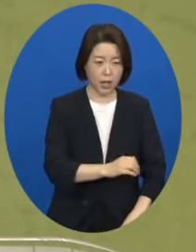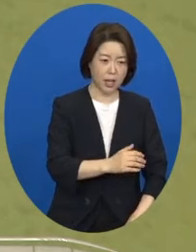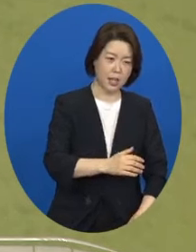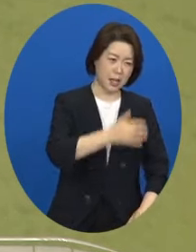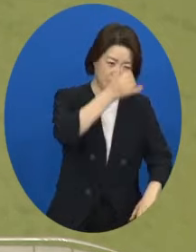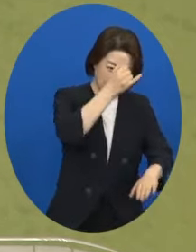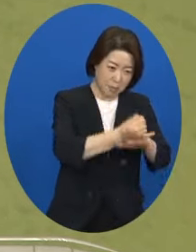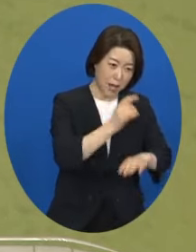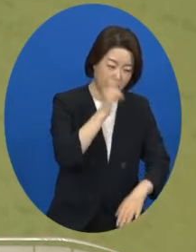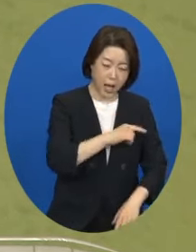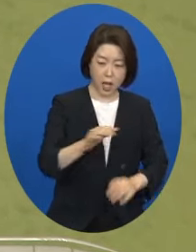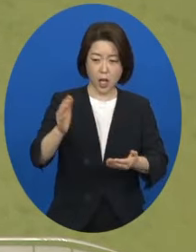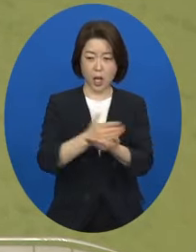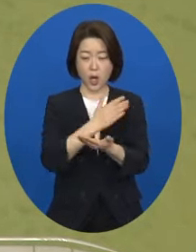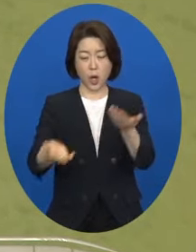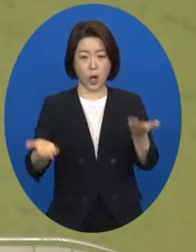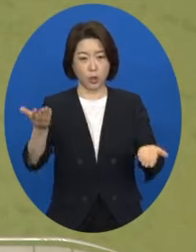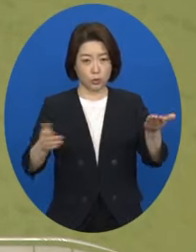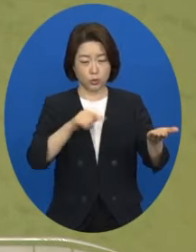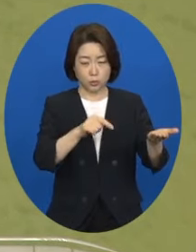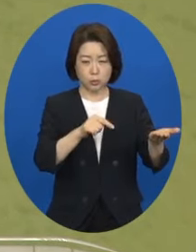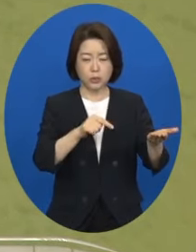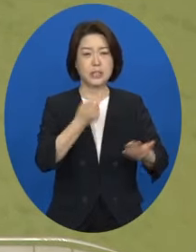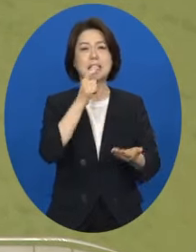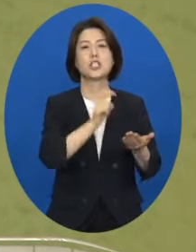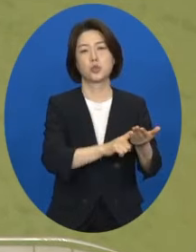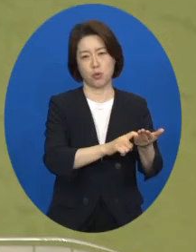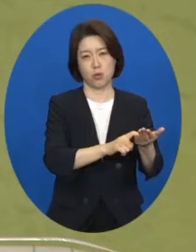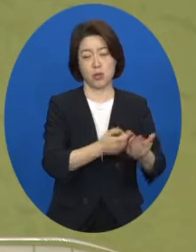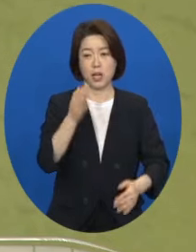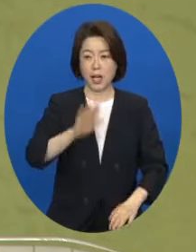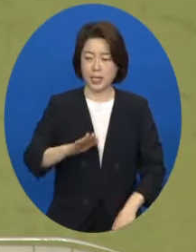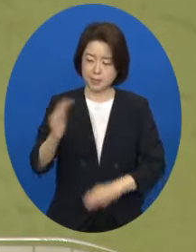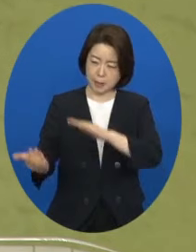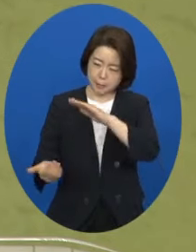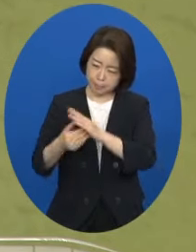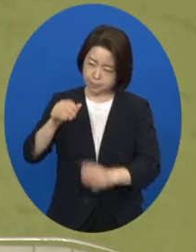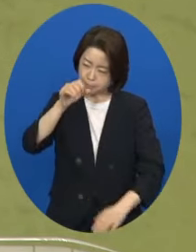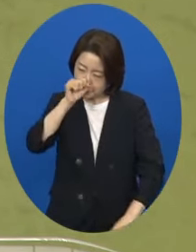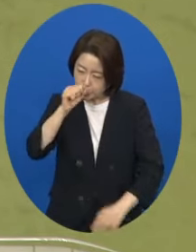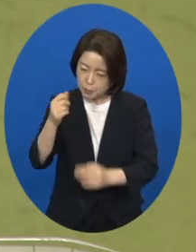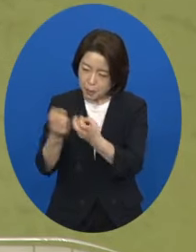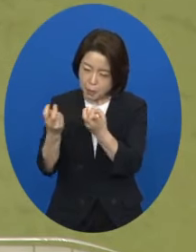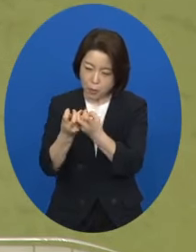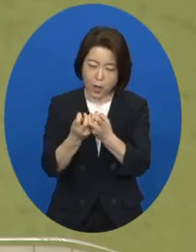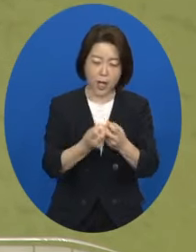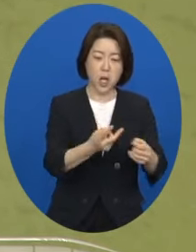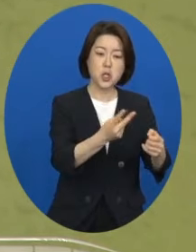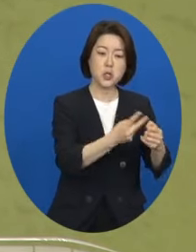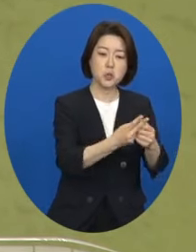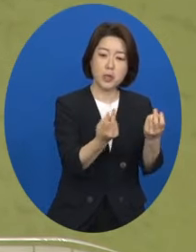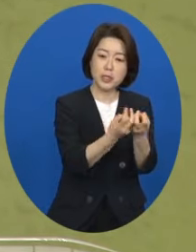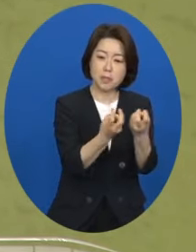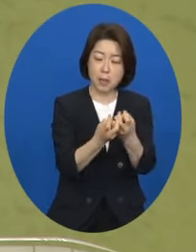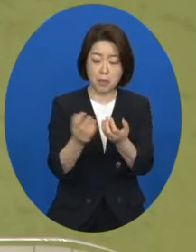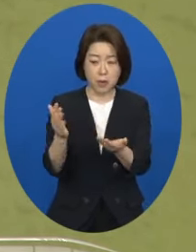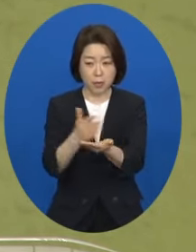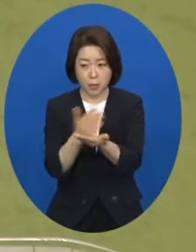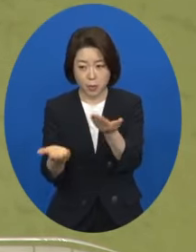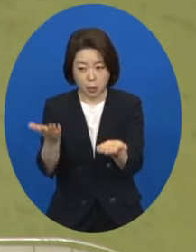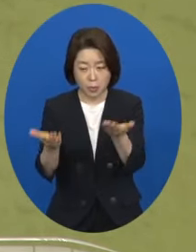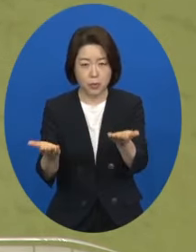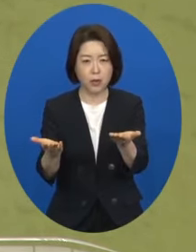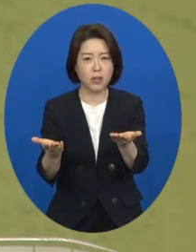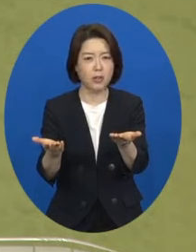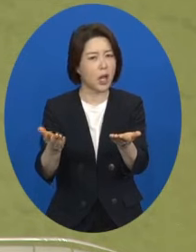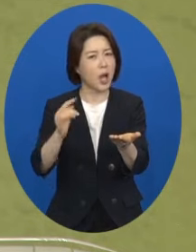있지만 최선과 차선을 구별하는 것은 참 쉽지가 않습니다. 우리의 삶이 복잡하기도 하고 변수가